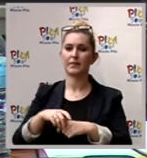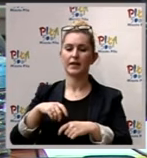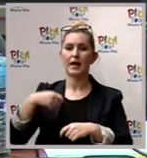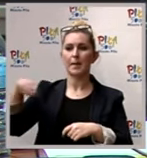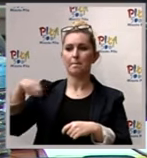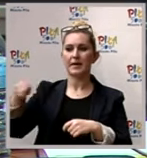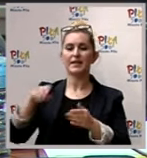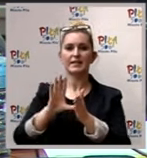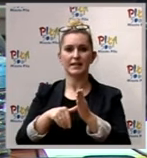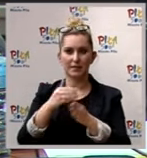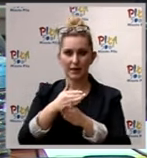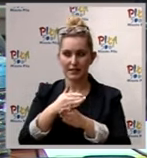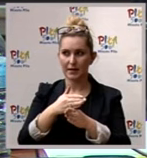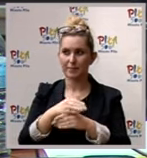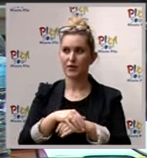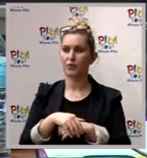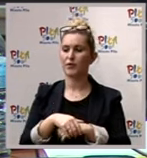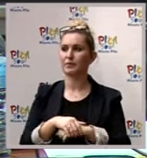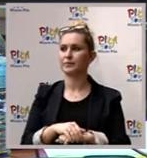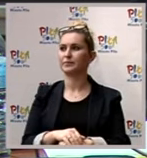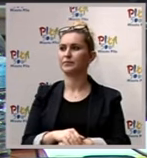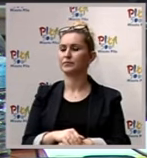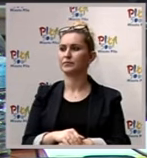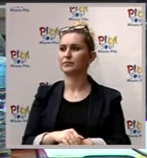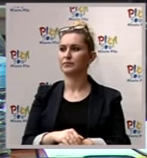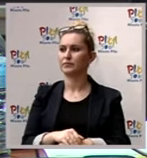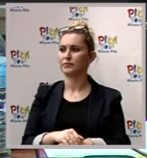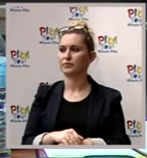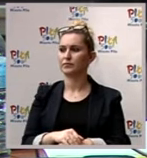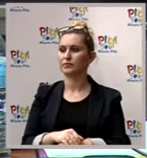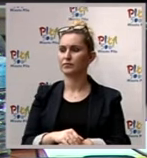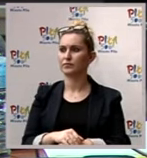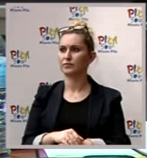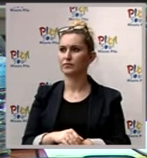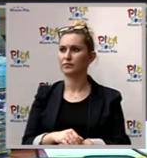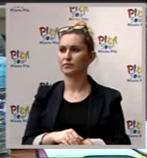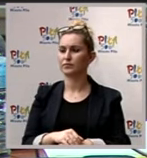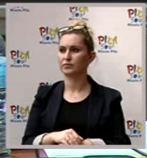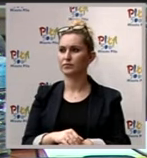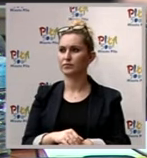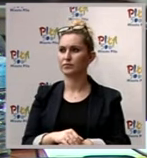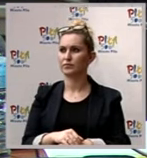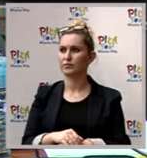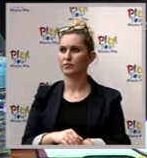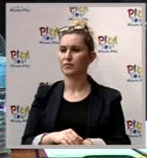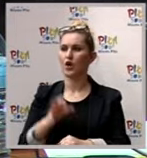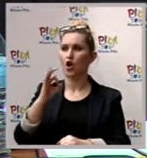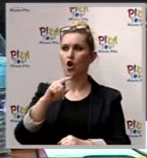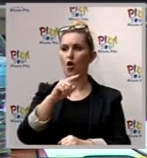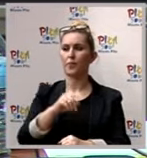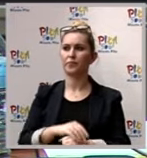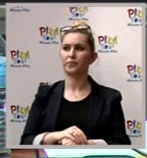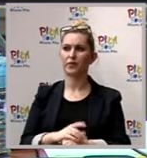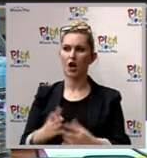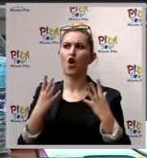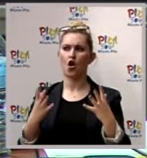w 2015 roku żądaniach, o których mowa w artykule 36 ustęp od 1 do 3 i